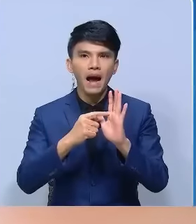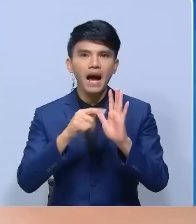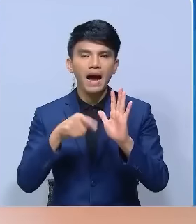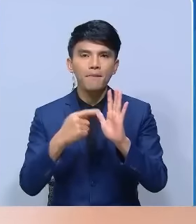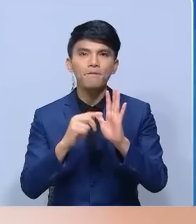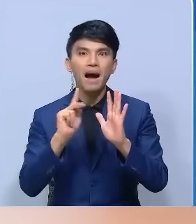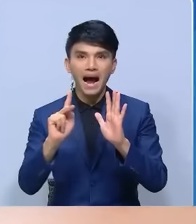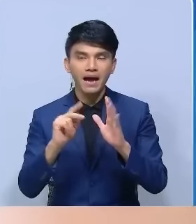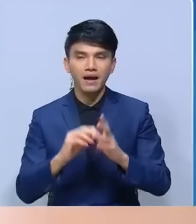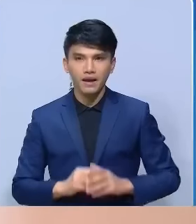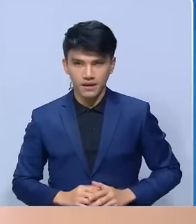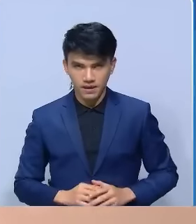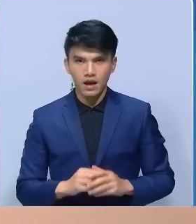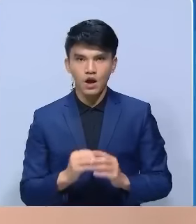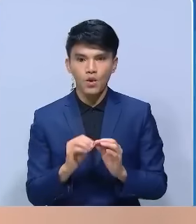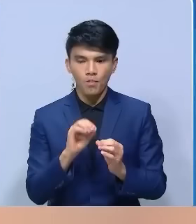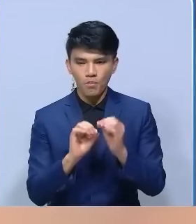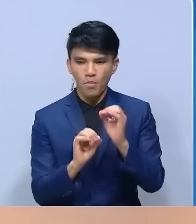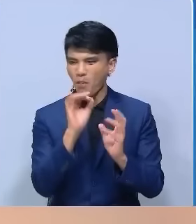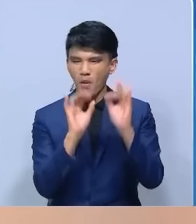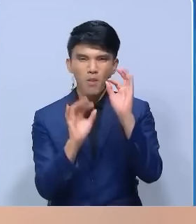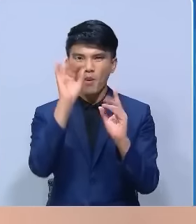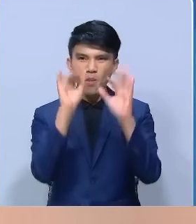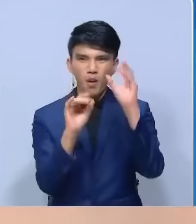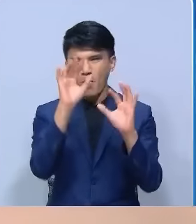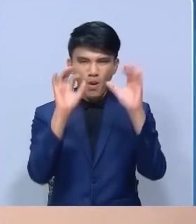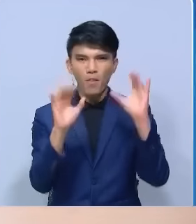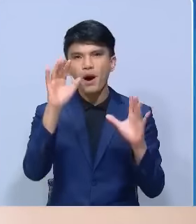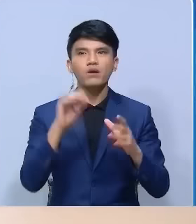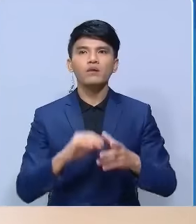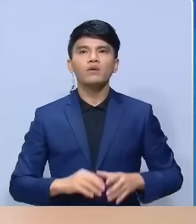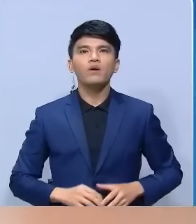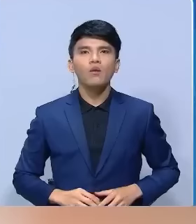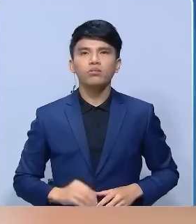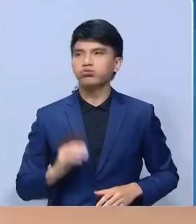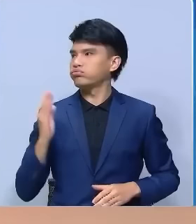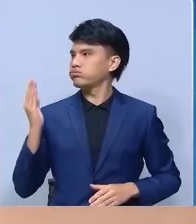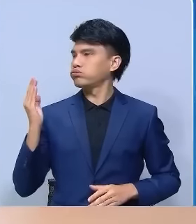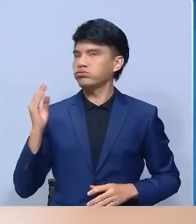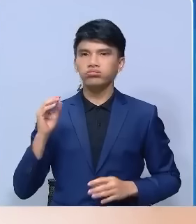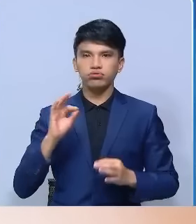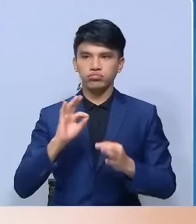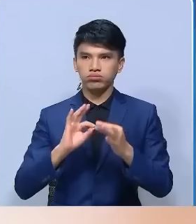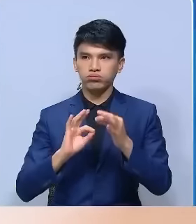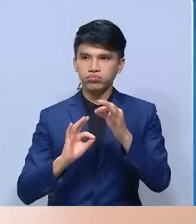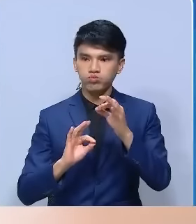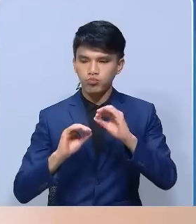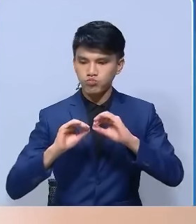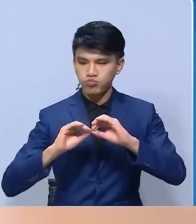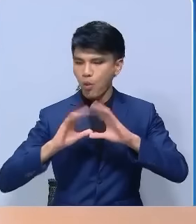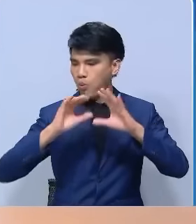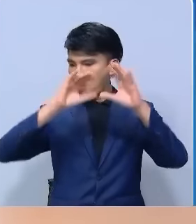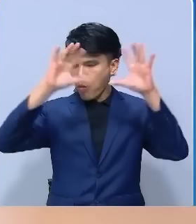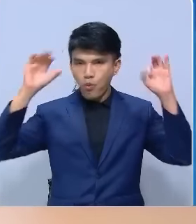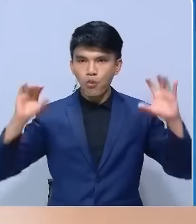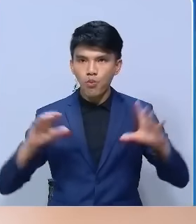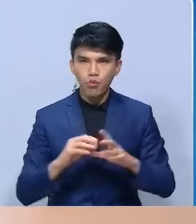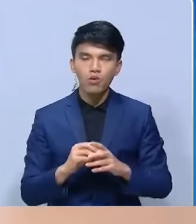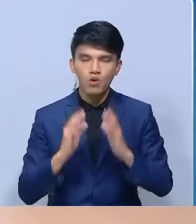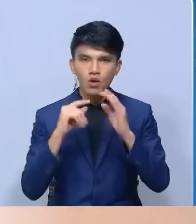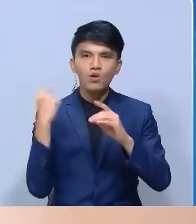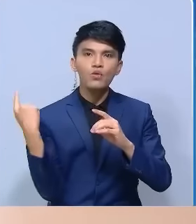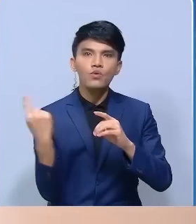กไหม้ก็ทำให้พลุประทัดที่จัดเตรียมมาจะจุดโชว์ในงานนี้ค่ะโอ้โหถูกสะเก็ดเพลิงมันระเบิดแตกกระจายใส่นักท่องเที่ยว